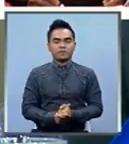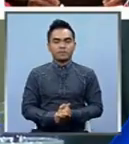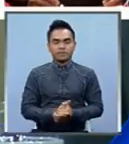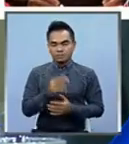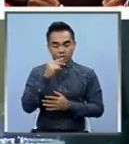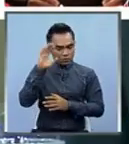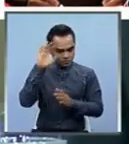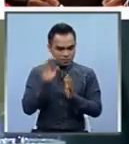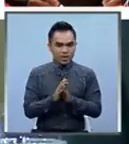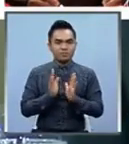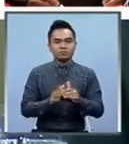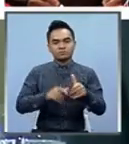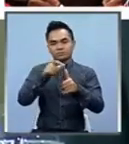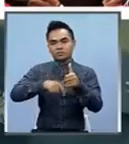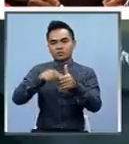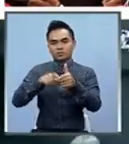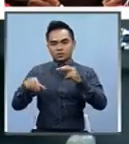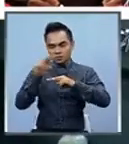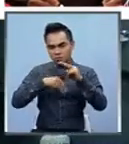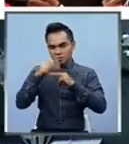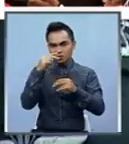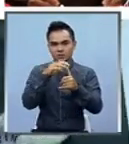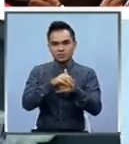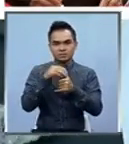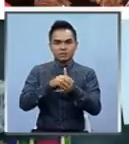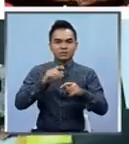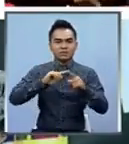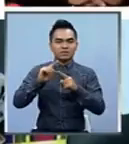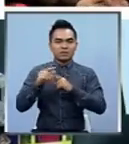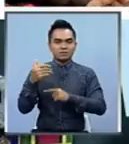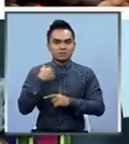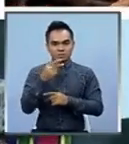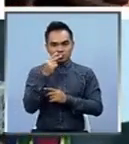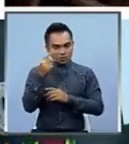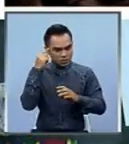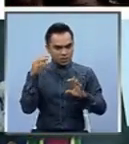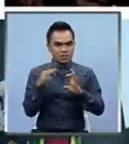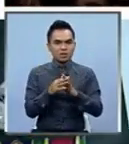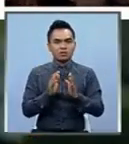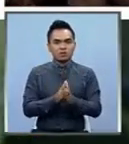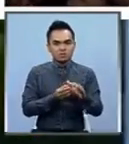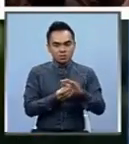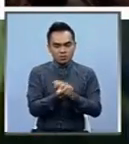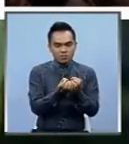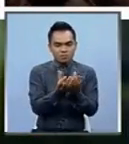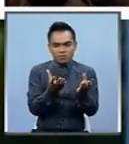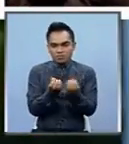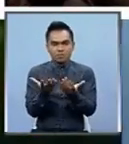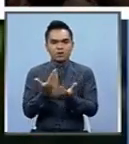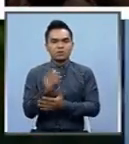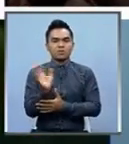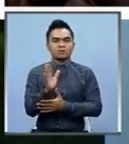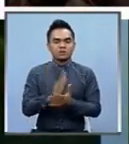ผู้ต้องหาหรือผู้หาตามหมายจับในคดีเก่าๆทั้งหมดคดีเก่าๆไม่ใช่แค่ระเบิดเนี่ยดูอาวุธปืนด้วยดูอายุ